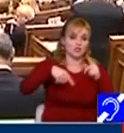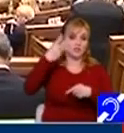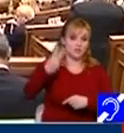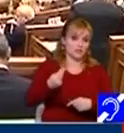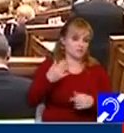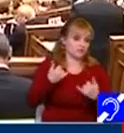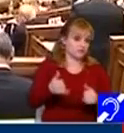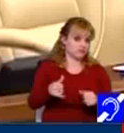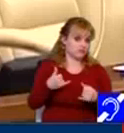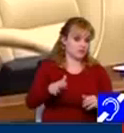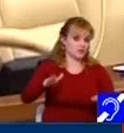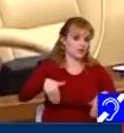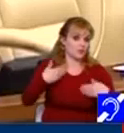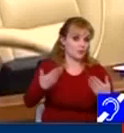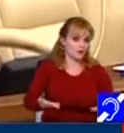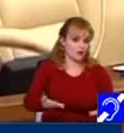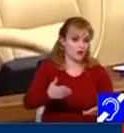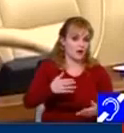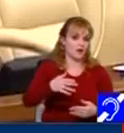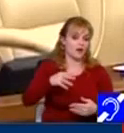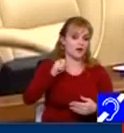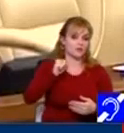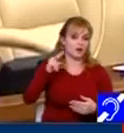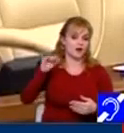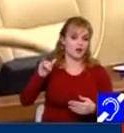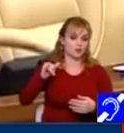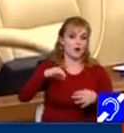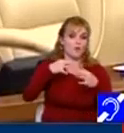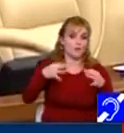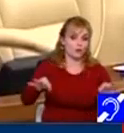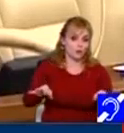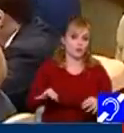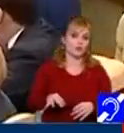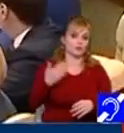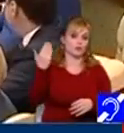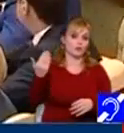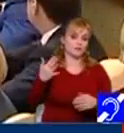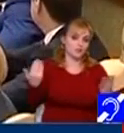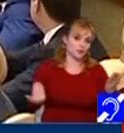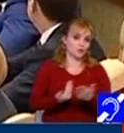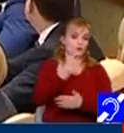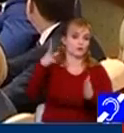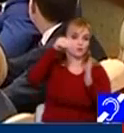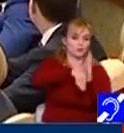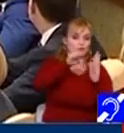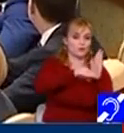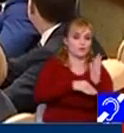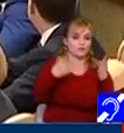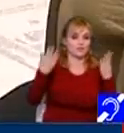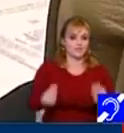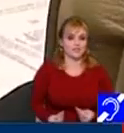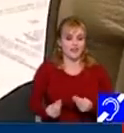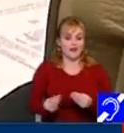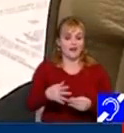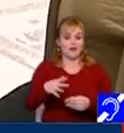mod surprinzător, la propunerea speakerului Adrian Candu, proiectul democraților este introdus pe ordinea de zi. Inițiativa uninominală